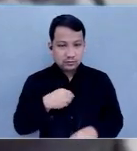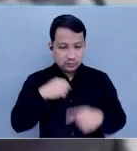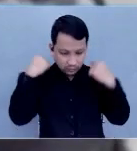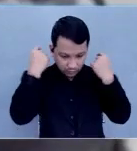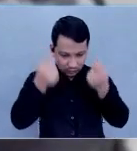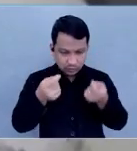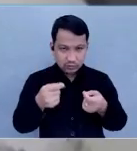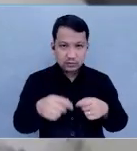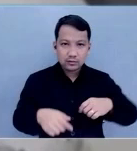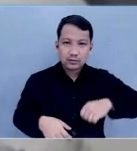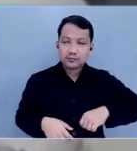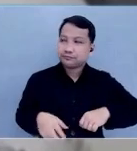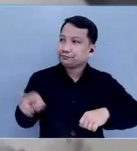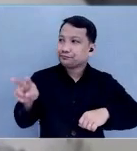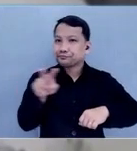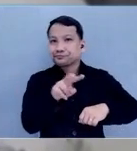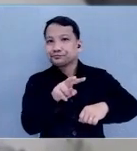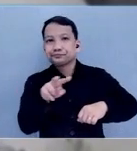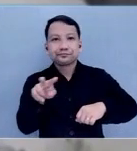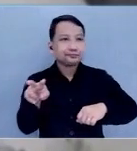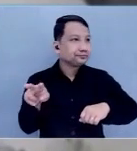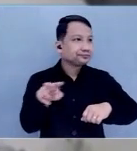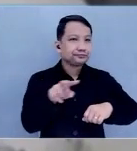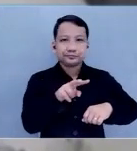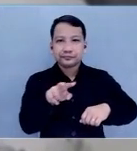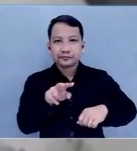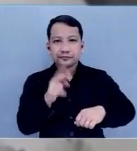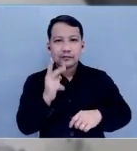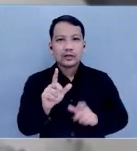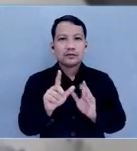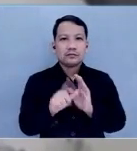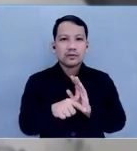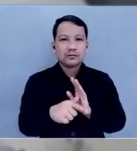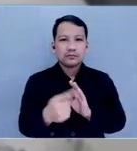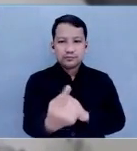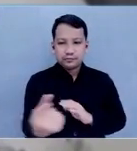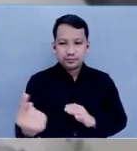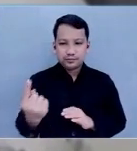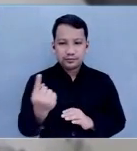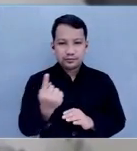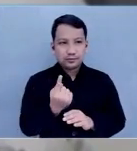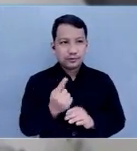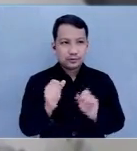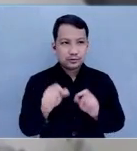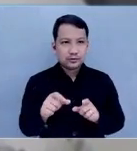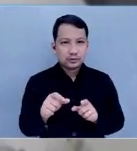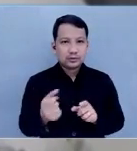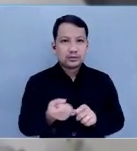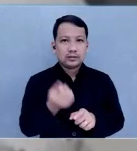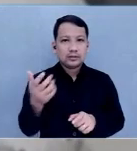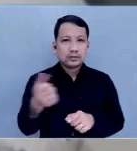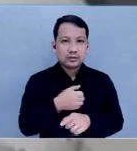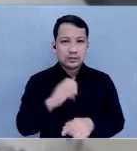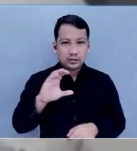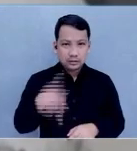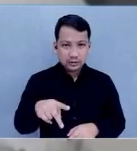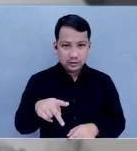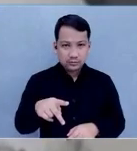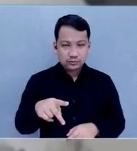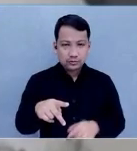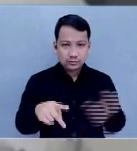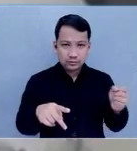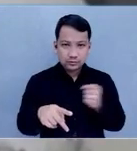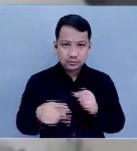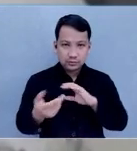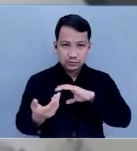tila nag-aabang sa labas ng isang coffee shop. Maya-maya, pumasok siya at kinuha ang cellphone ng isang customer. Dumating